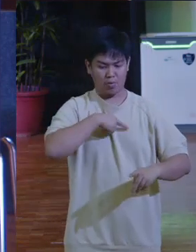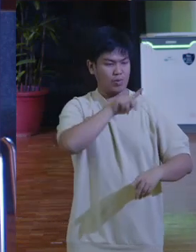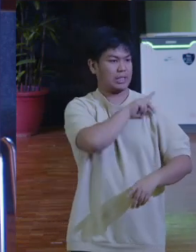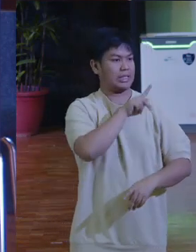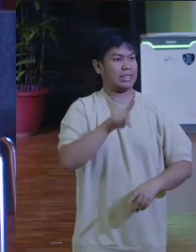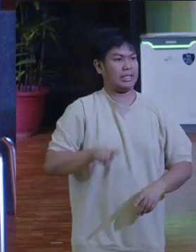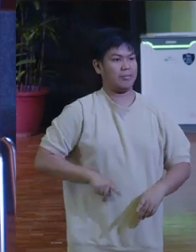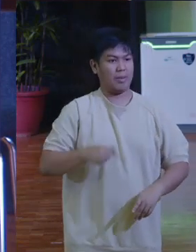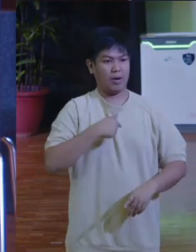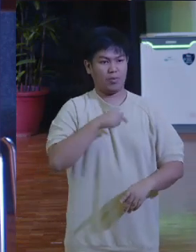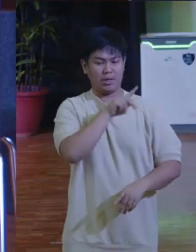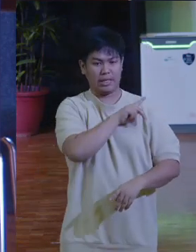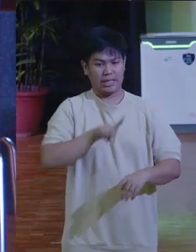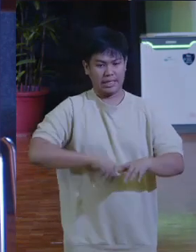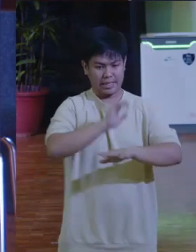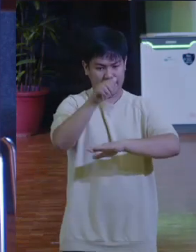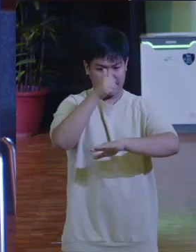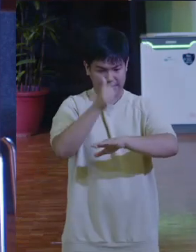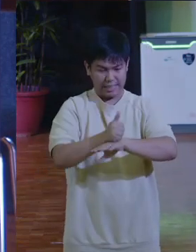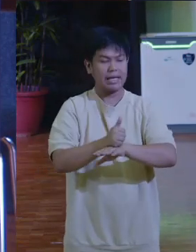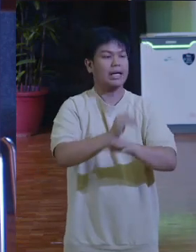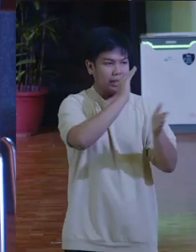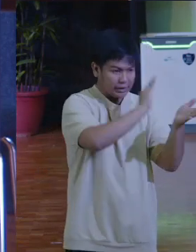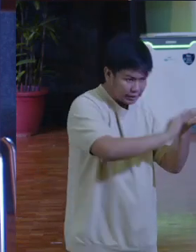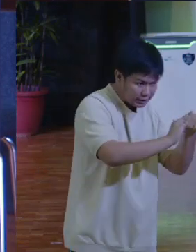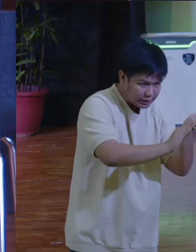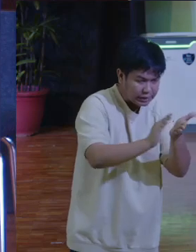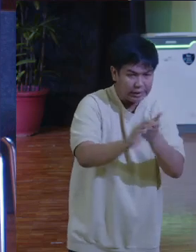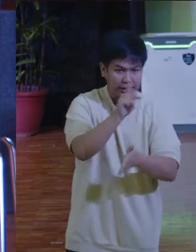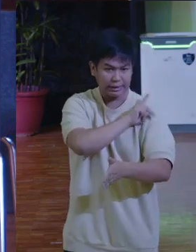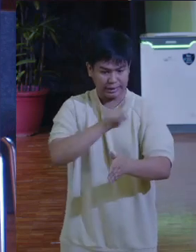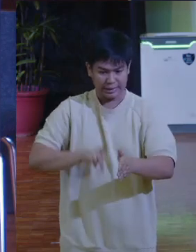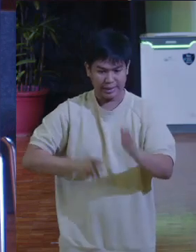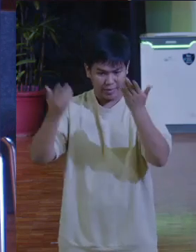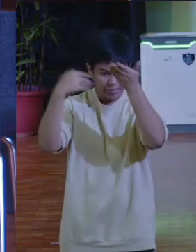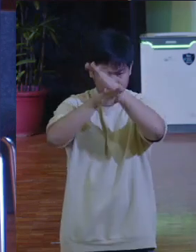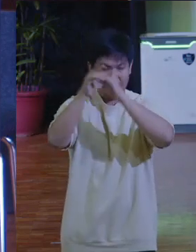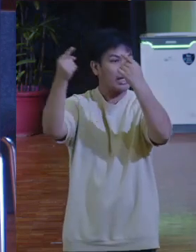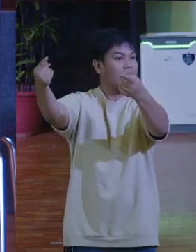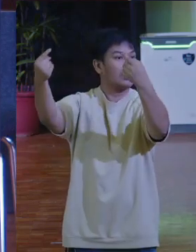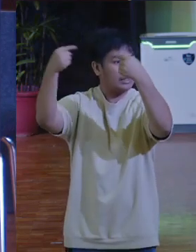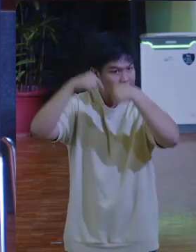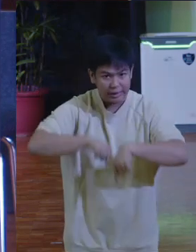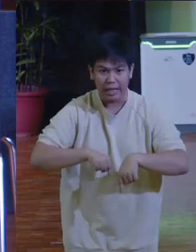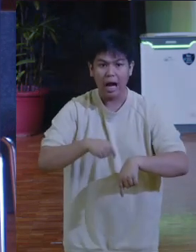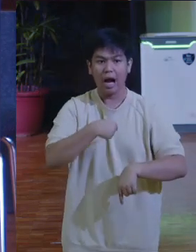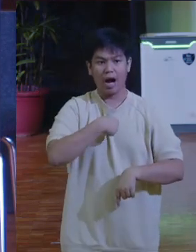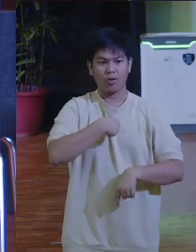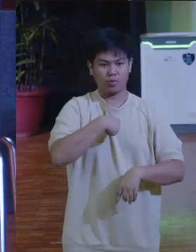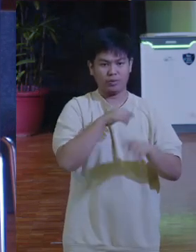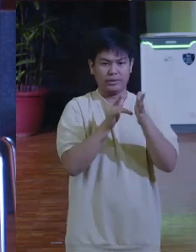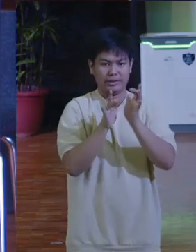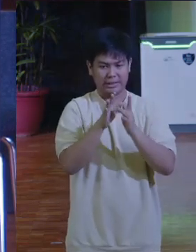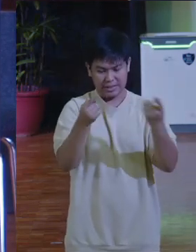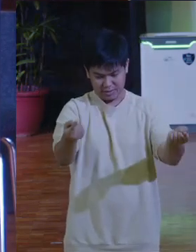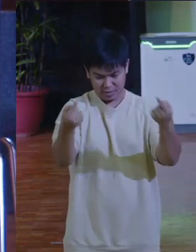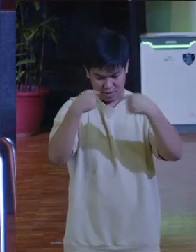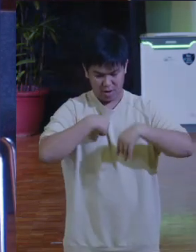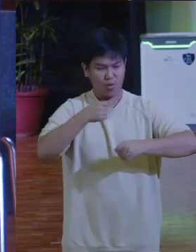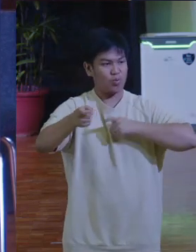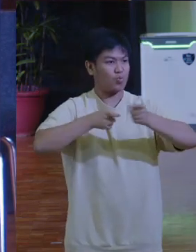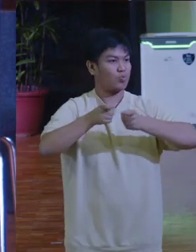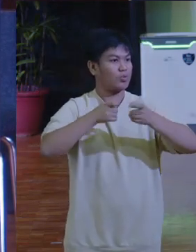Matthew 4:17, repent for the kingdom of heaven is at hand. Nandito na ako. Nandito na ang paghahari